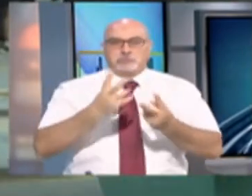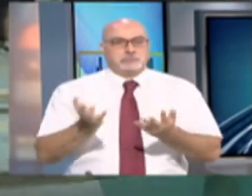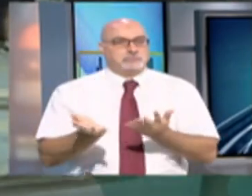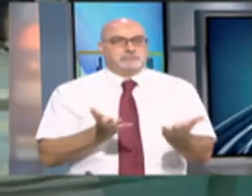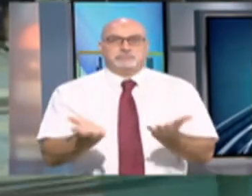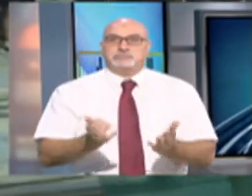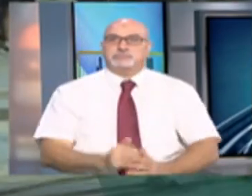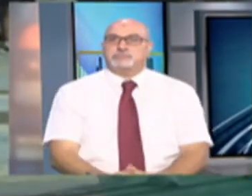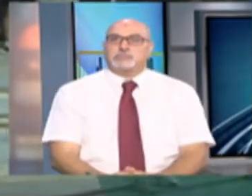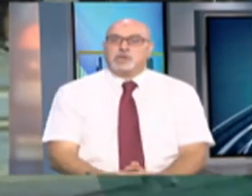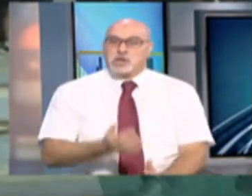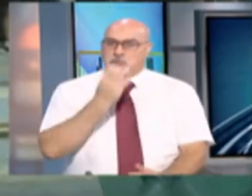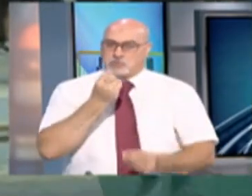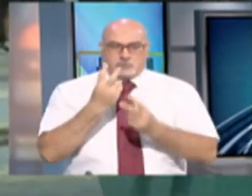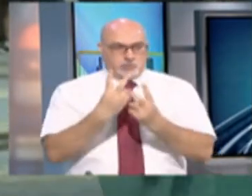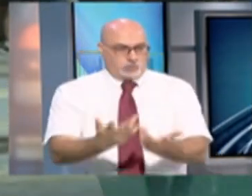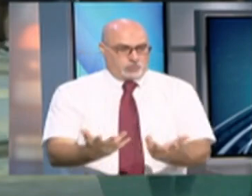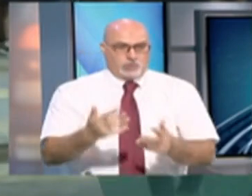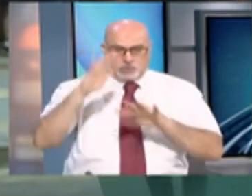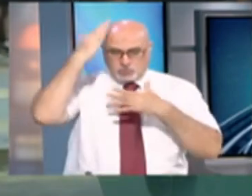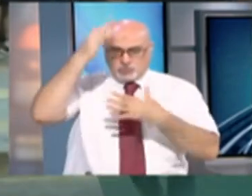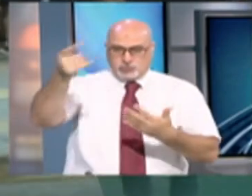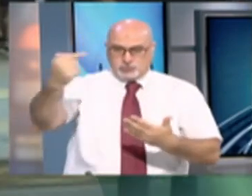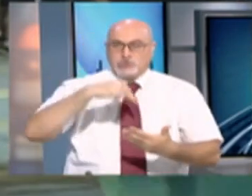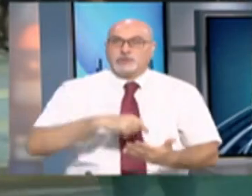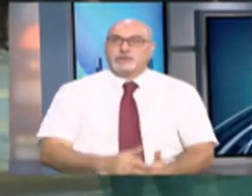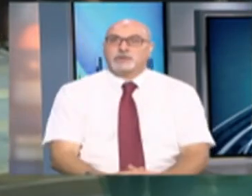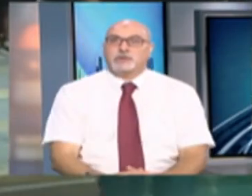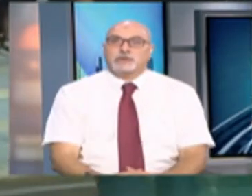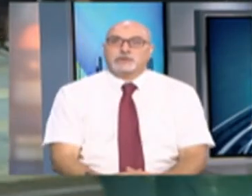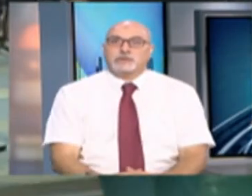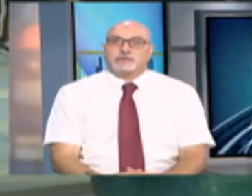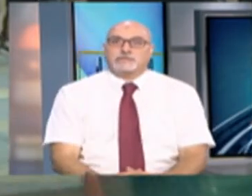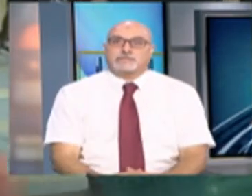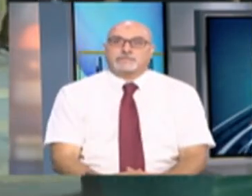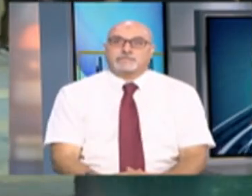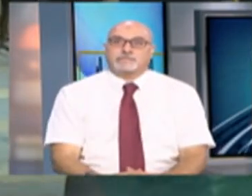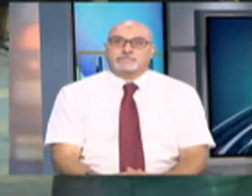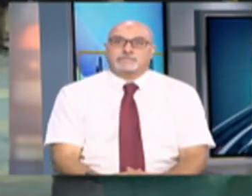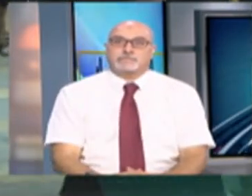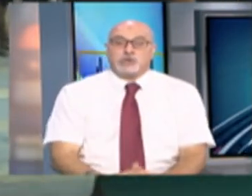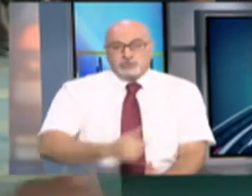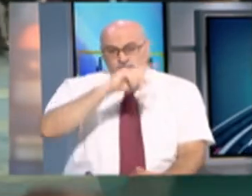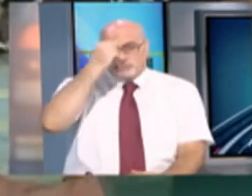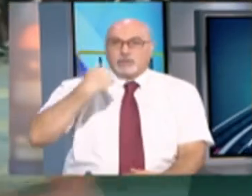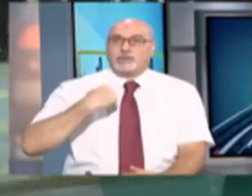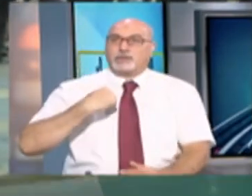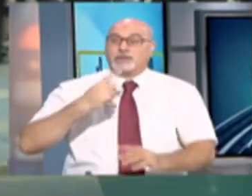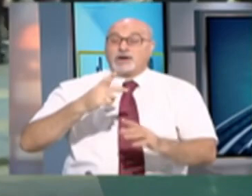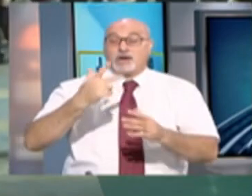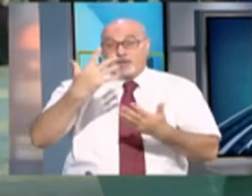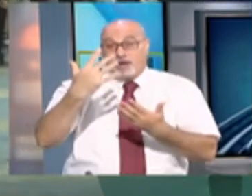خارج مرحبا بهم، سمعت. وان شاء الله احنا نطلبوا ربي سبحانه بوكو دو